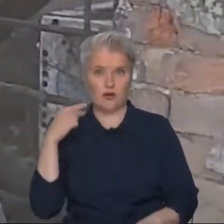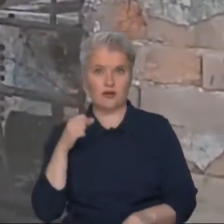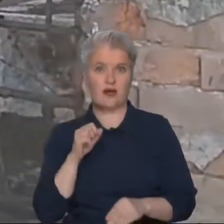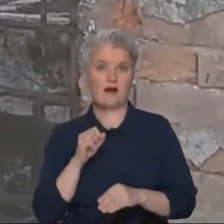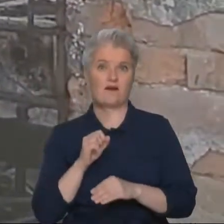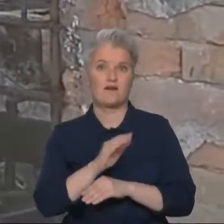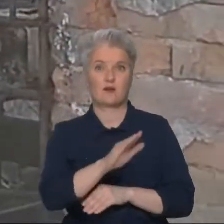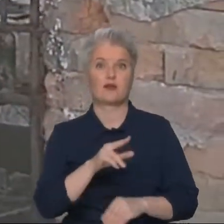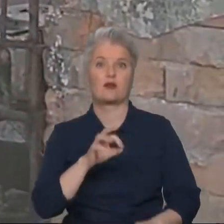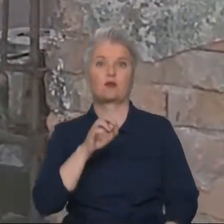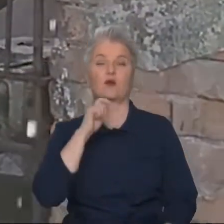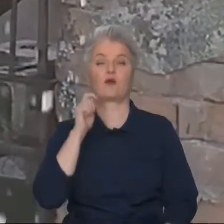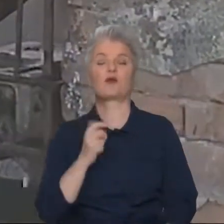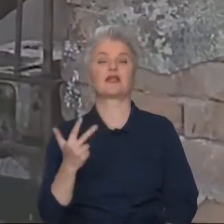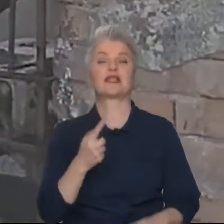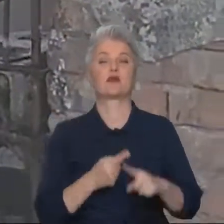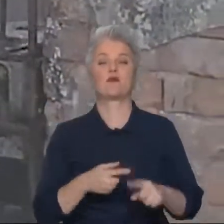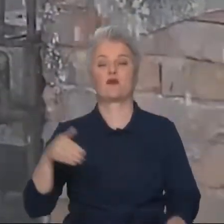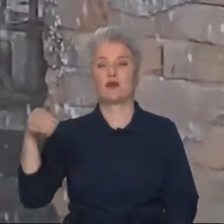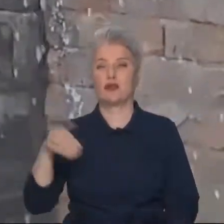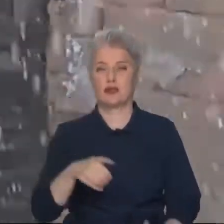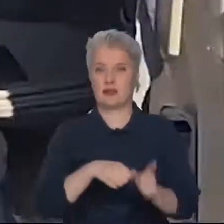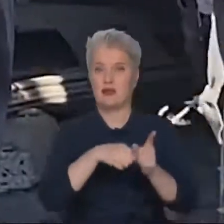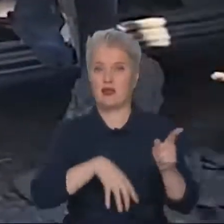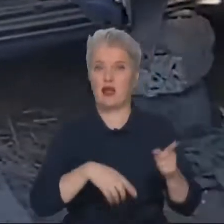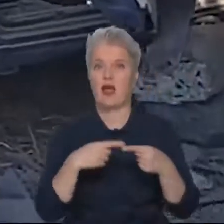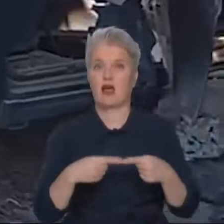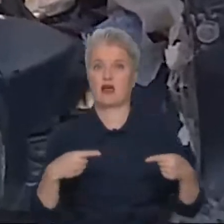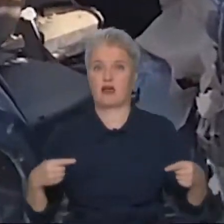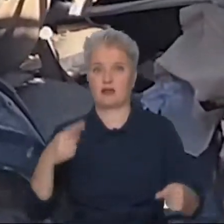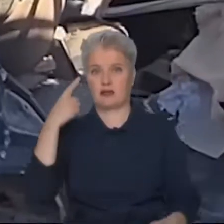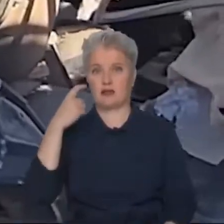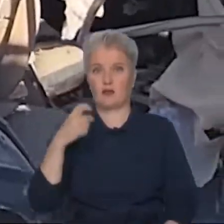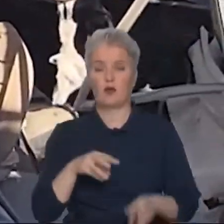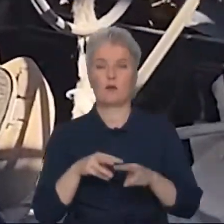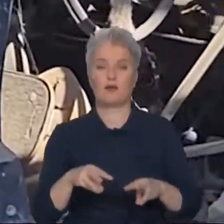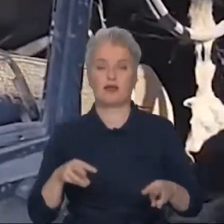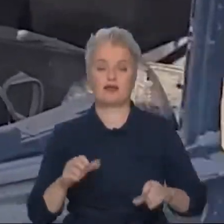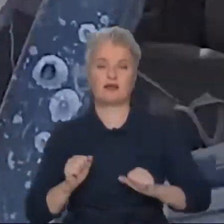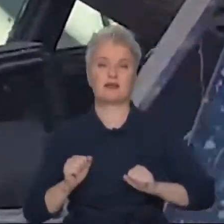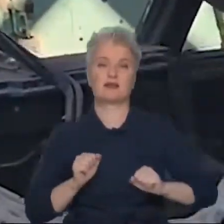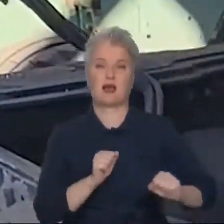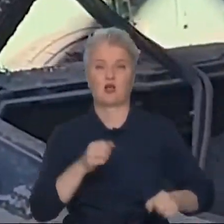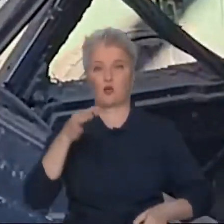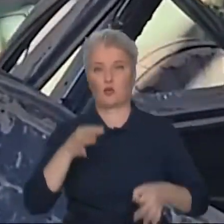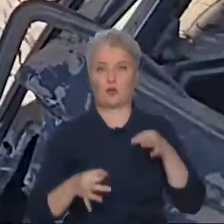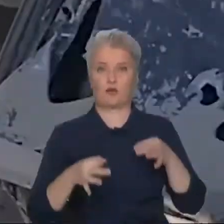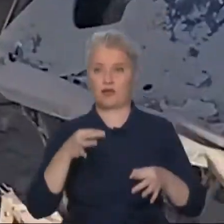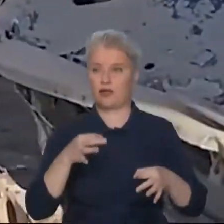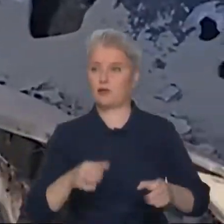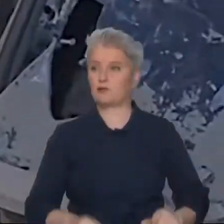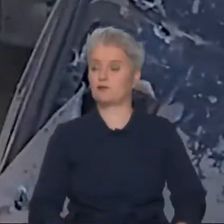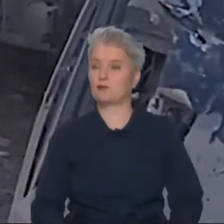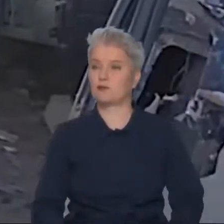по Україні 3,5 тисячі ракет. Про це повідомив міністр захисту довкілля та природних ресурсів України Руслан